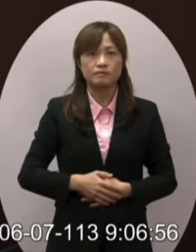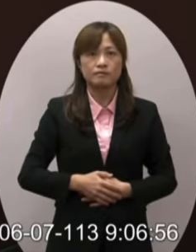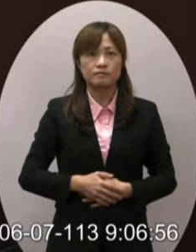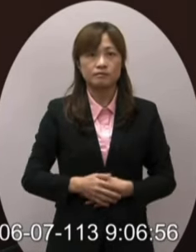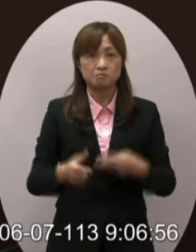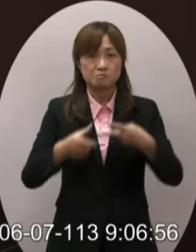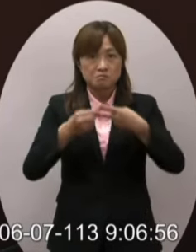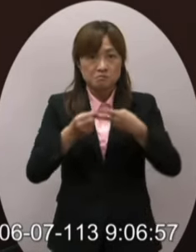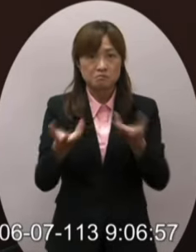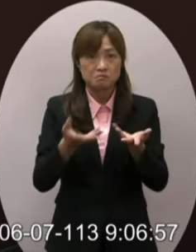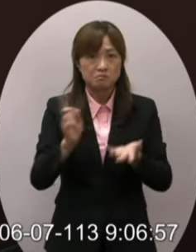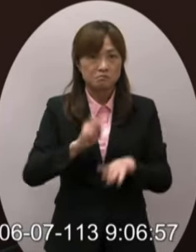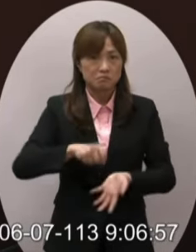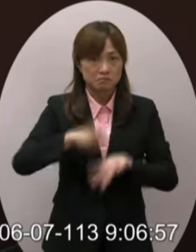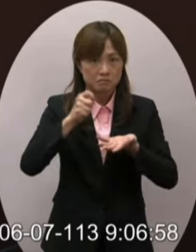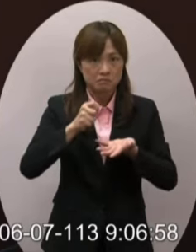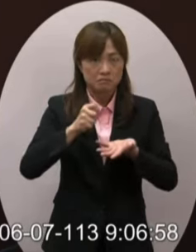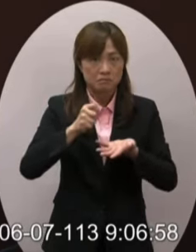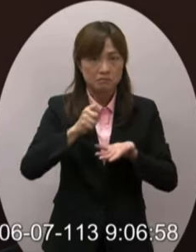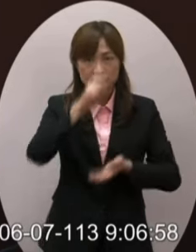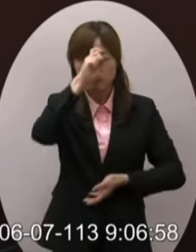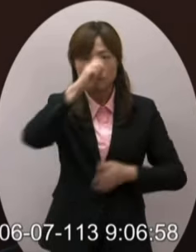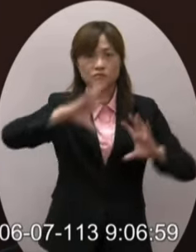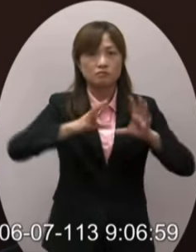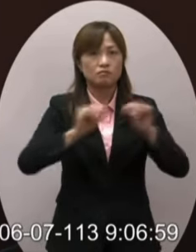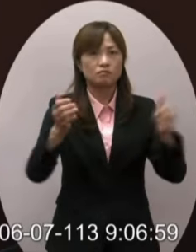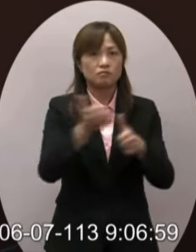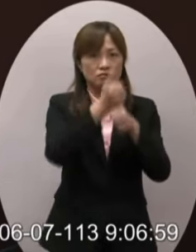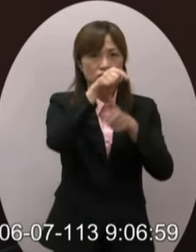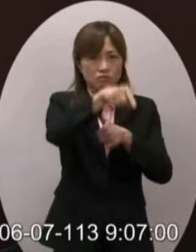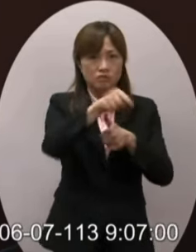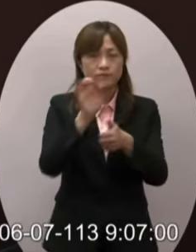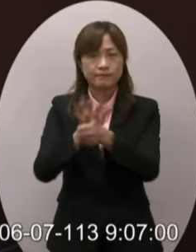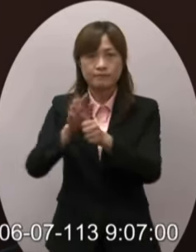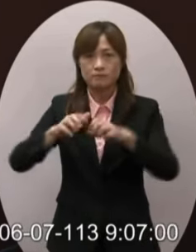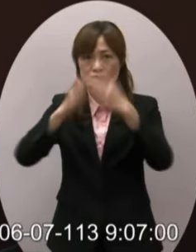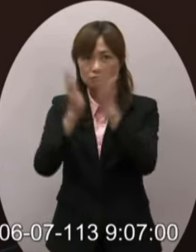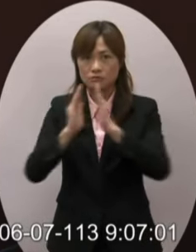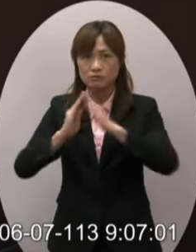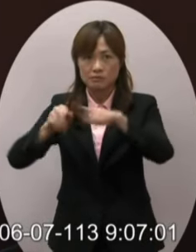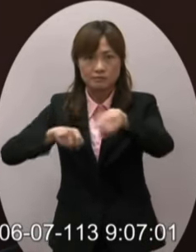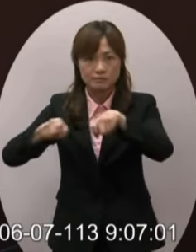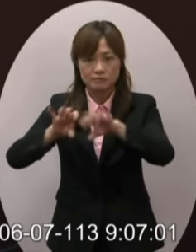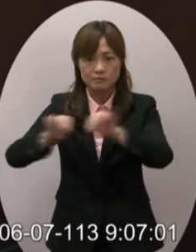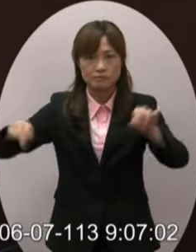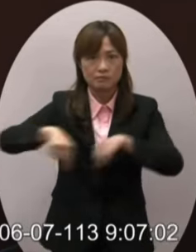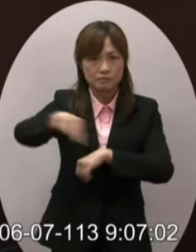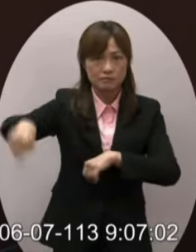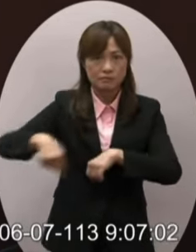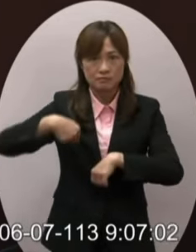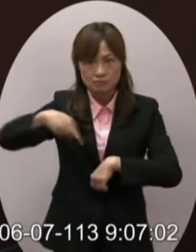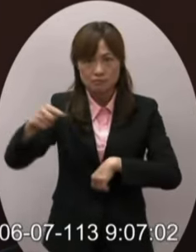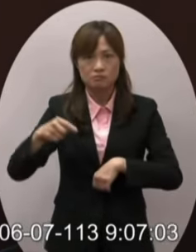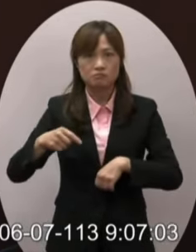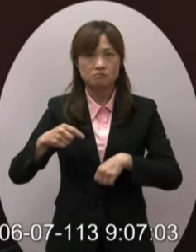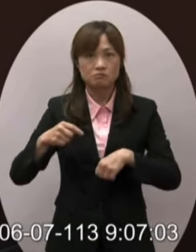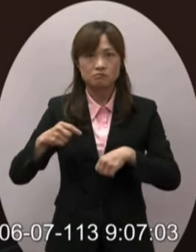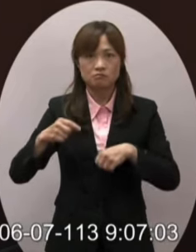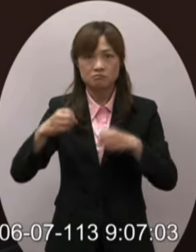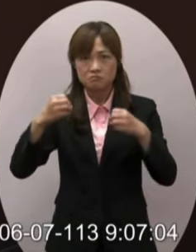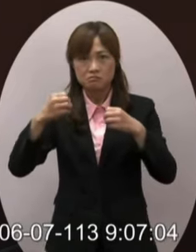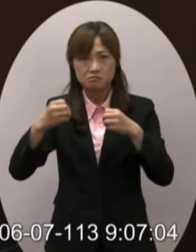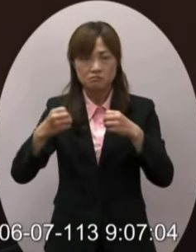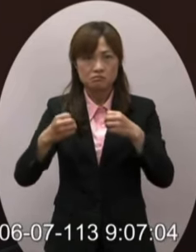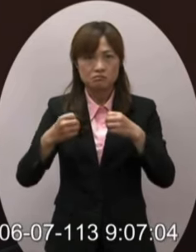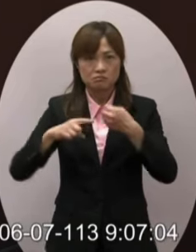也是这边本席要建请国土署在这边帮都市计划的土地来去做一定程度的探讨。据